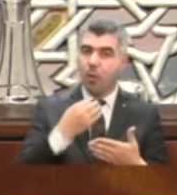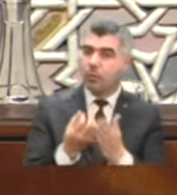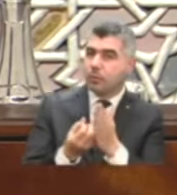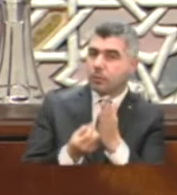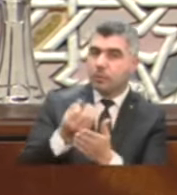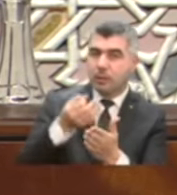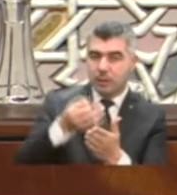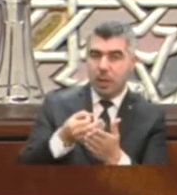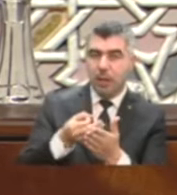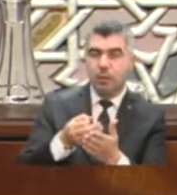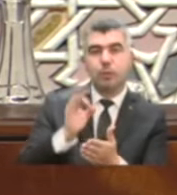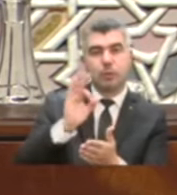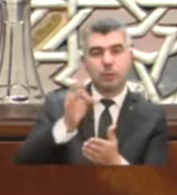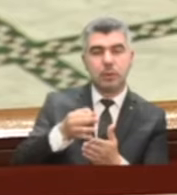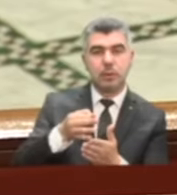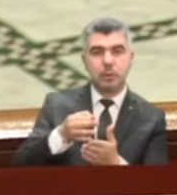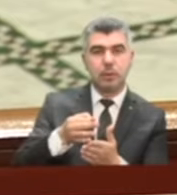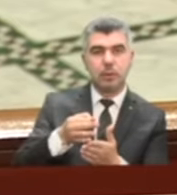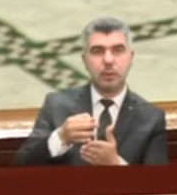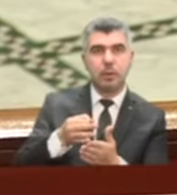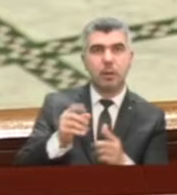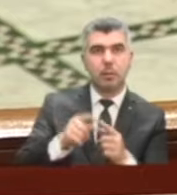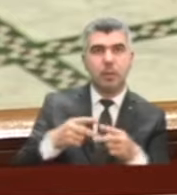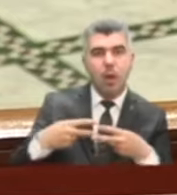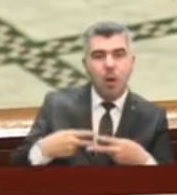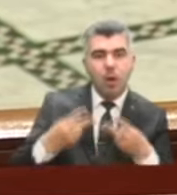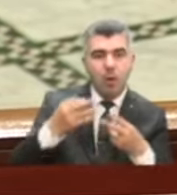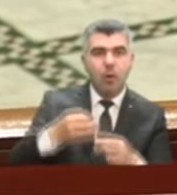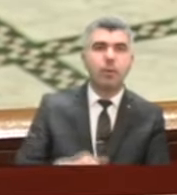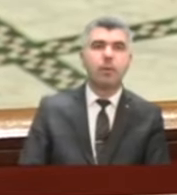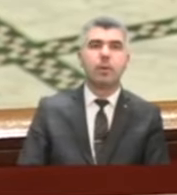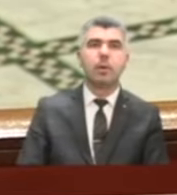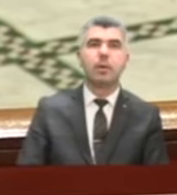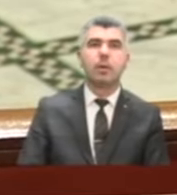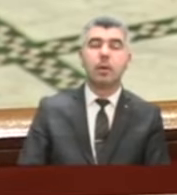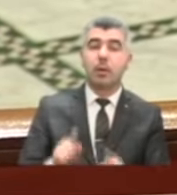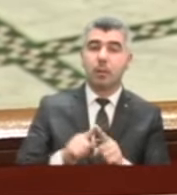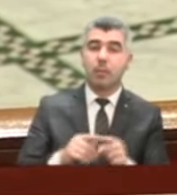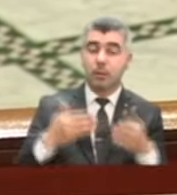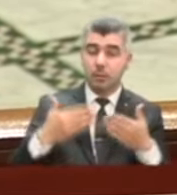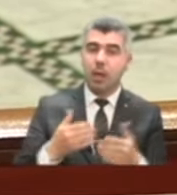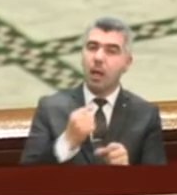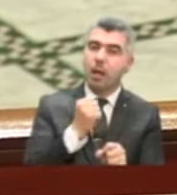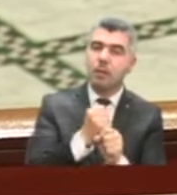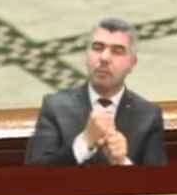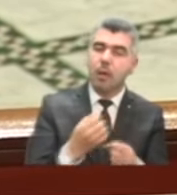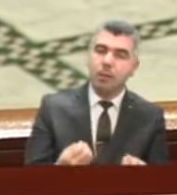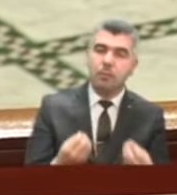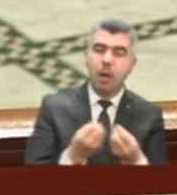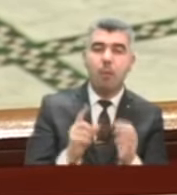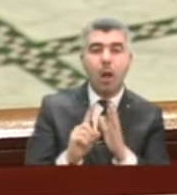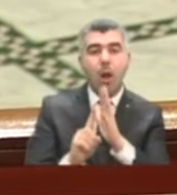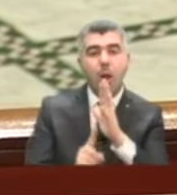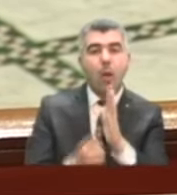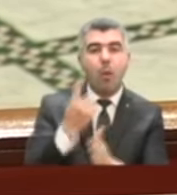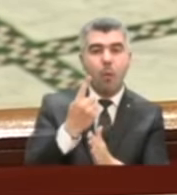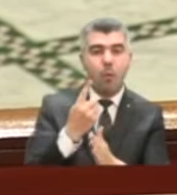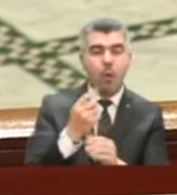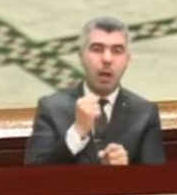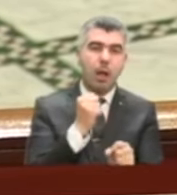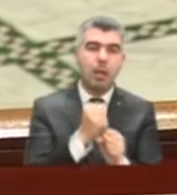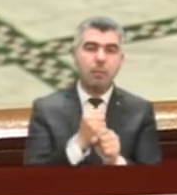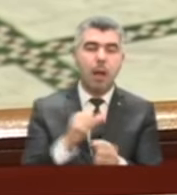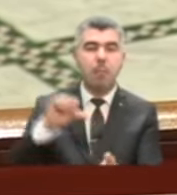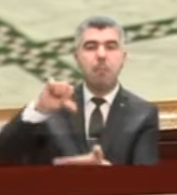وعززناه يعني لقي استحسانا لديكم، وحنا كنشتغلوا عليه، لأن أول مرة بدينا كنخدموا على هذه